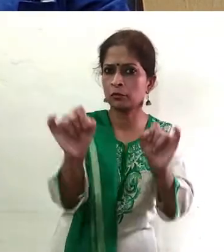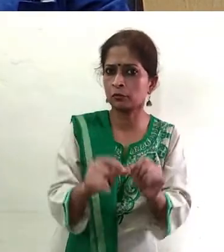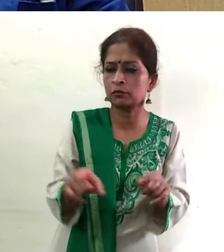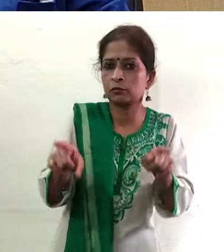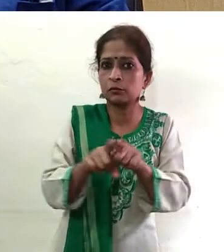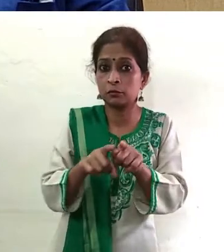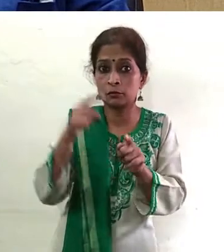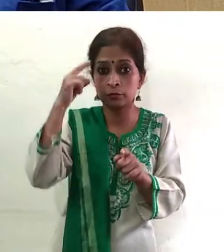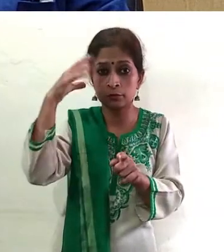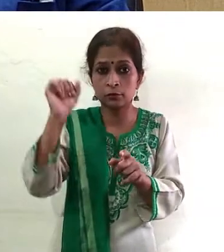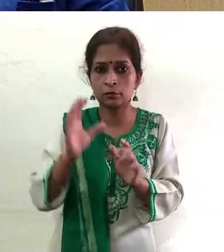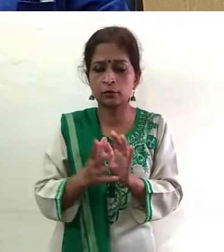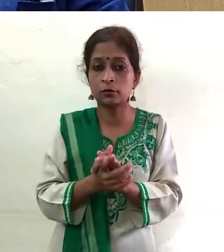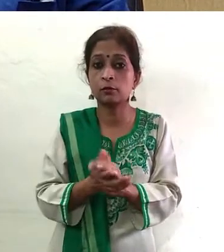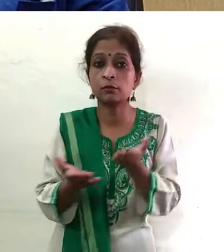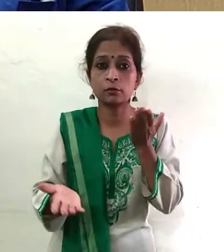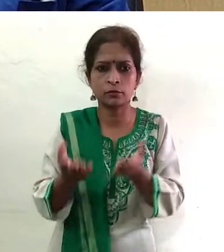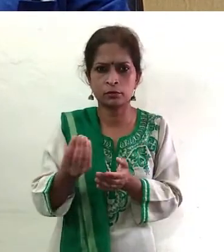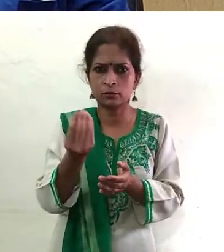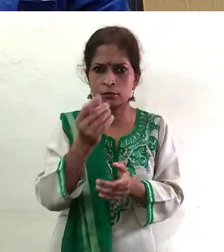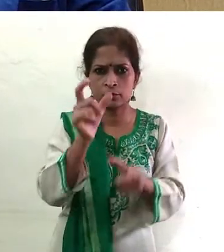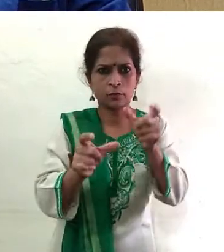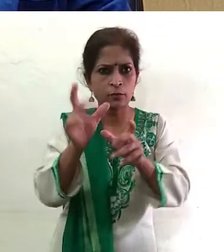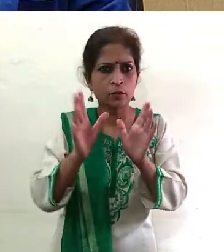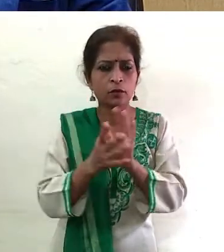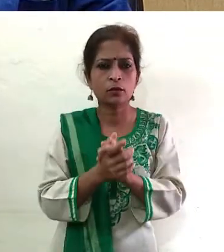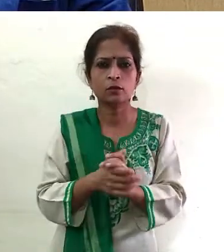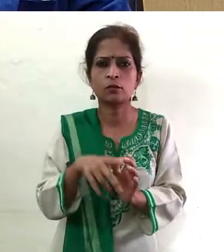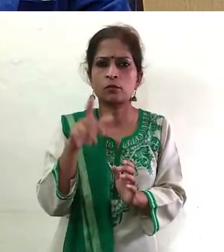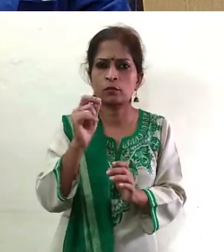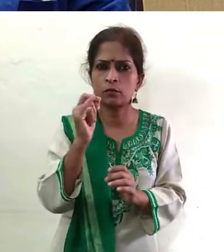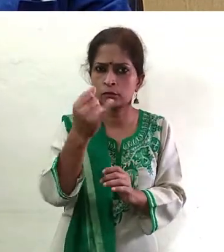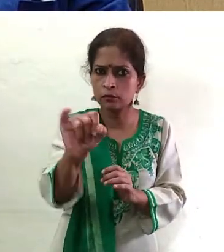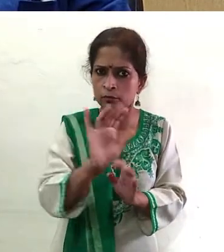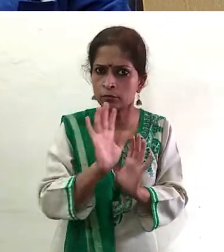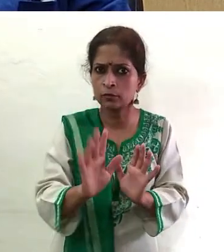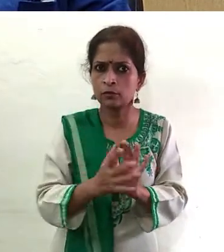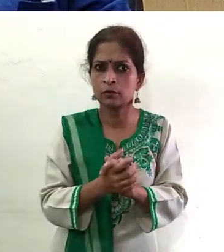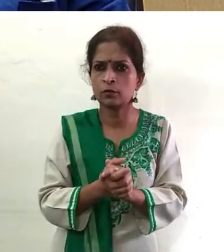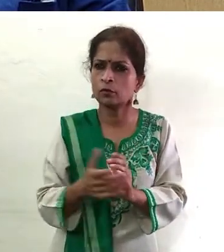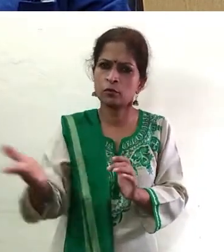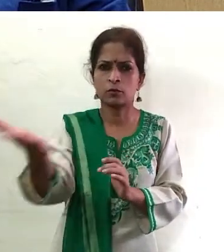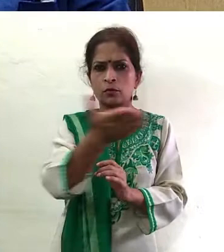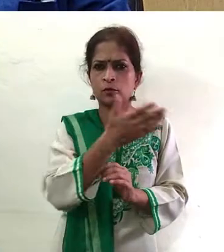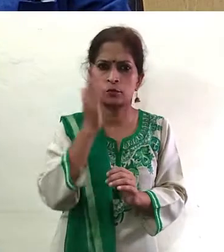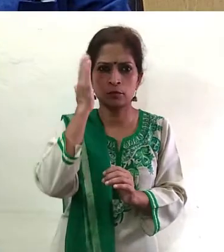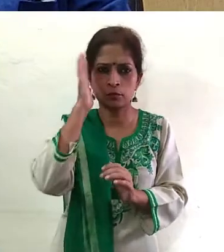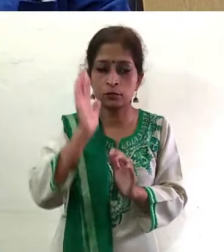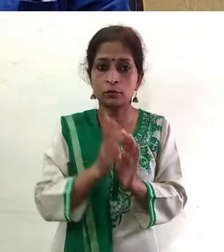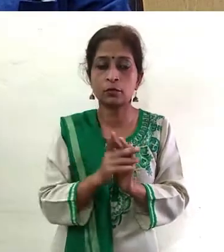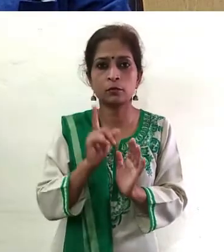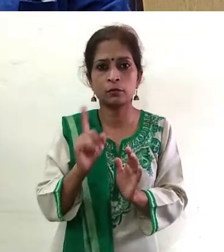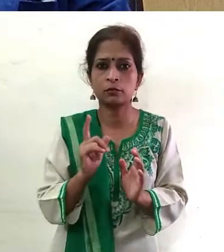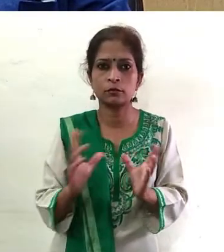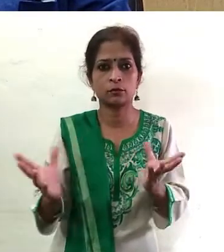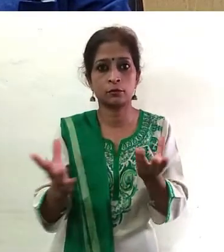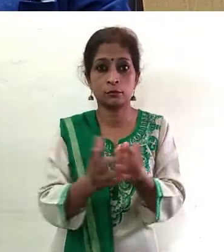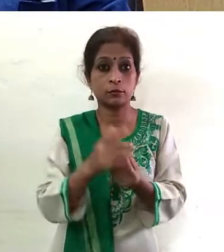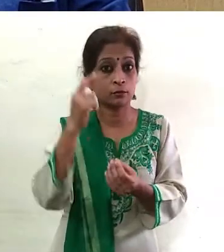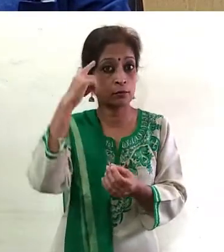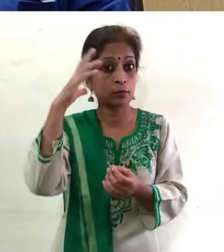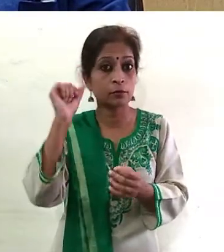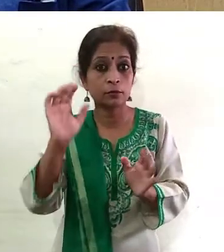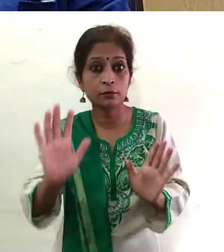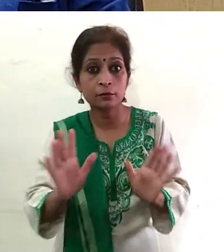क्योंकि सुरक्षित है ऐसी भी होती हैं भले ही वह खलनायक के तौर पर अपनी छाप छोड़ जाते हैं पर या तो